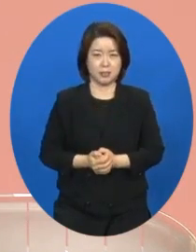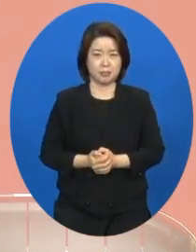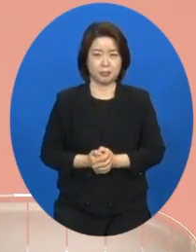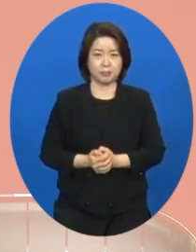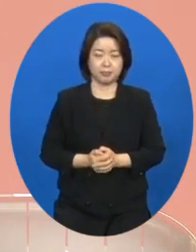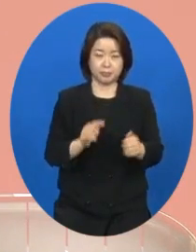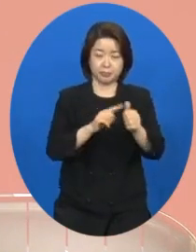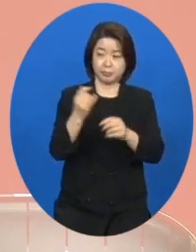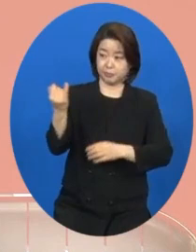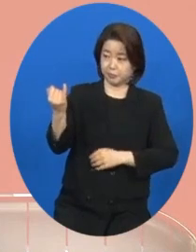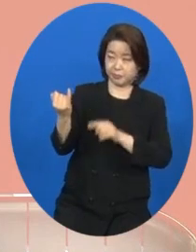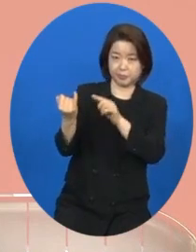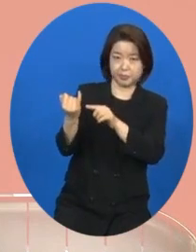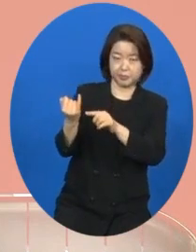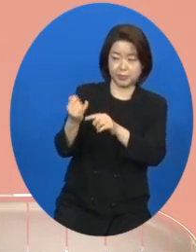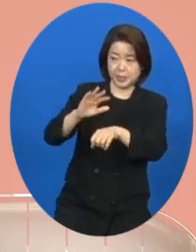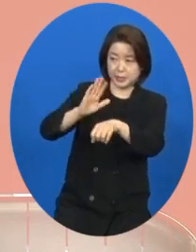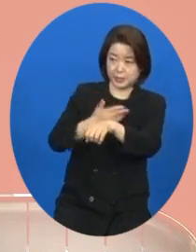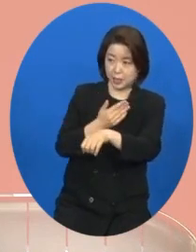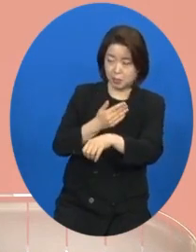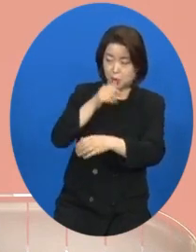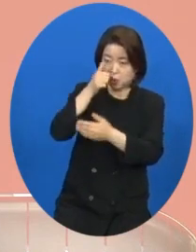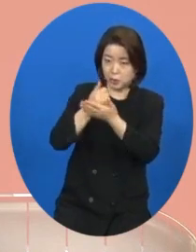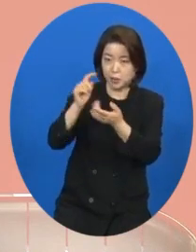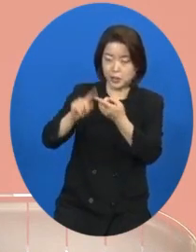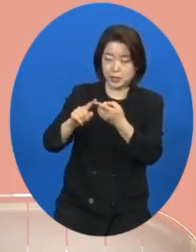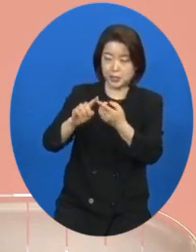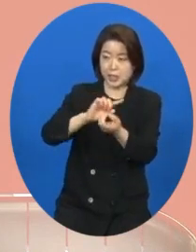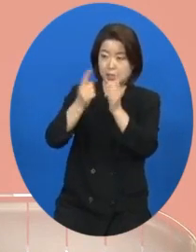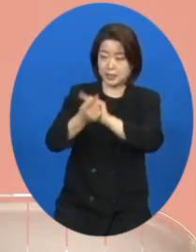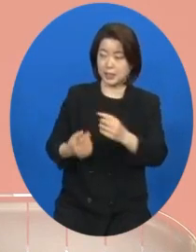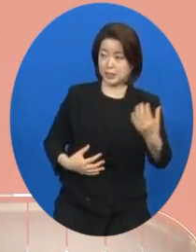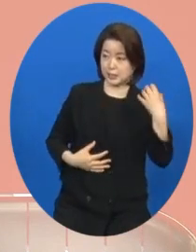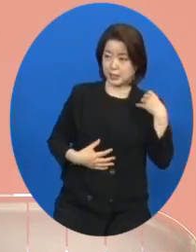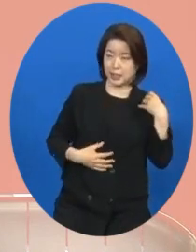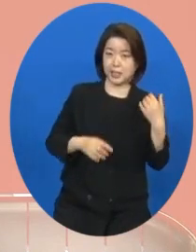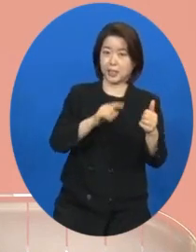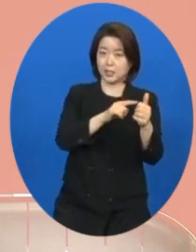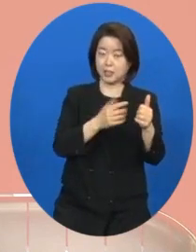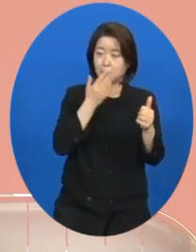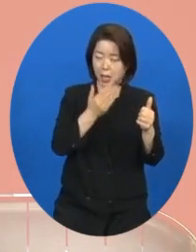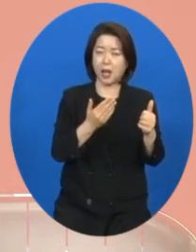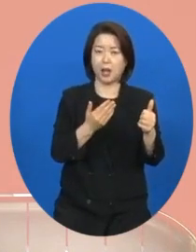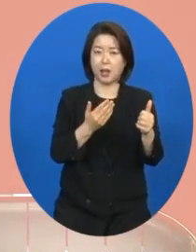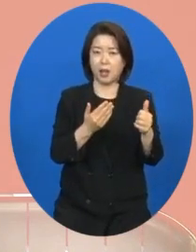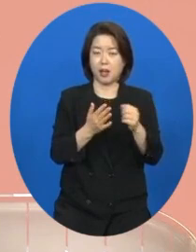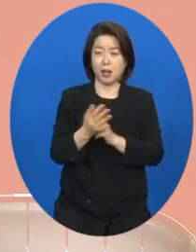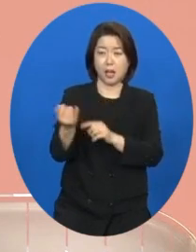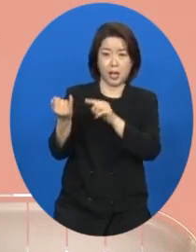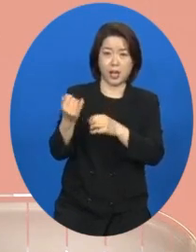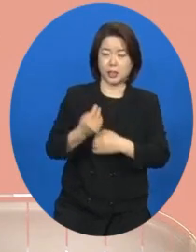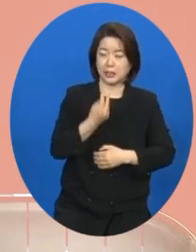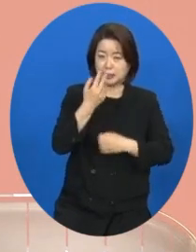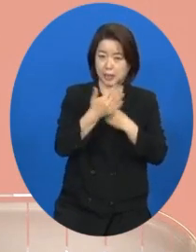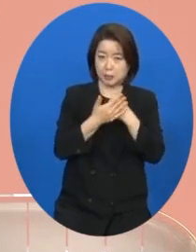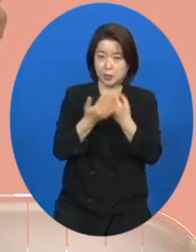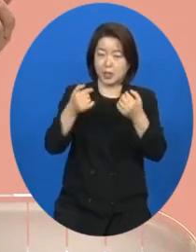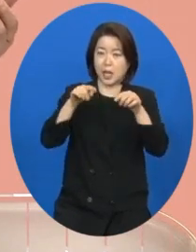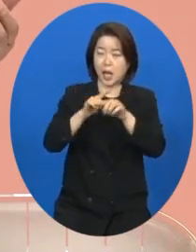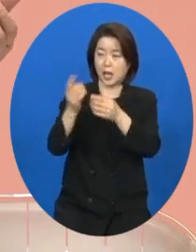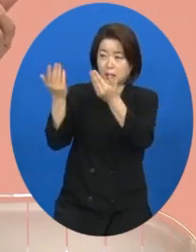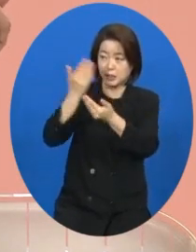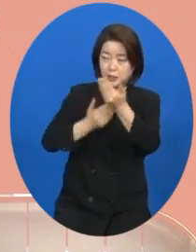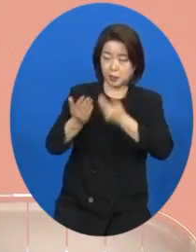허물과 죄를 내가 대신 지겠다고. 얼마든지 가능하다. 아내를 생명의 은혜를 함께